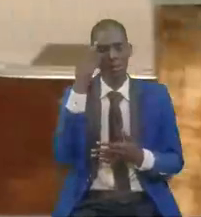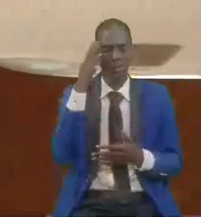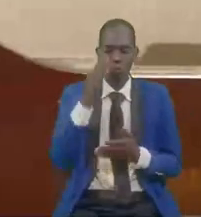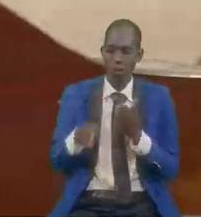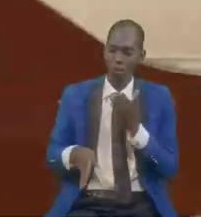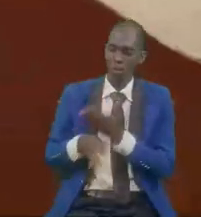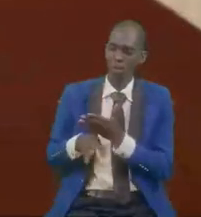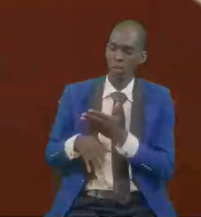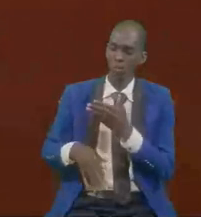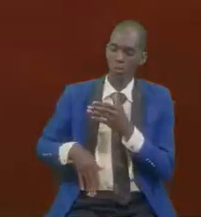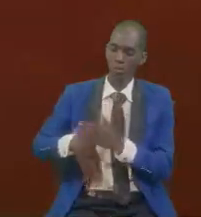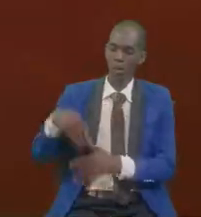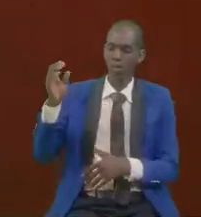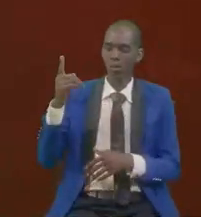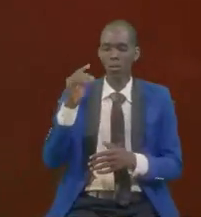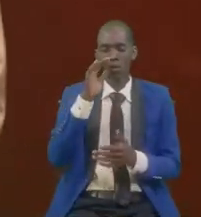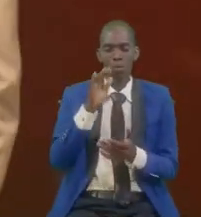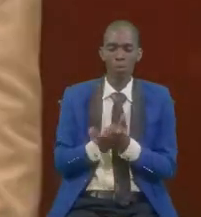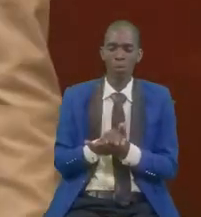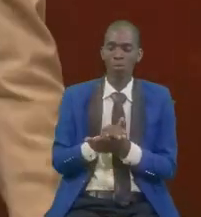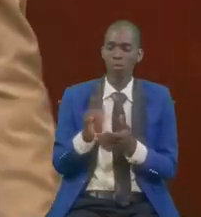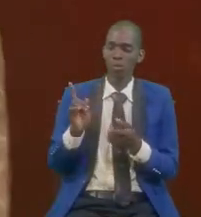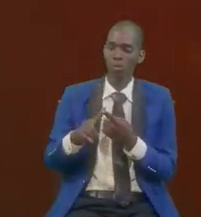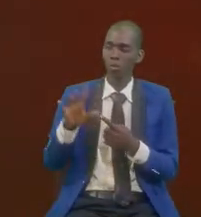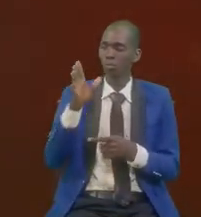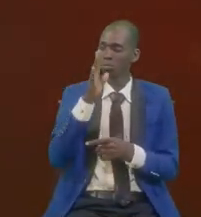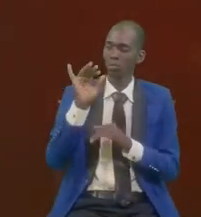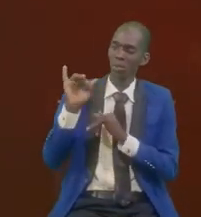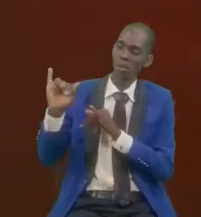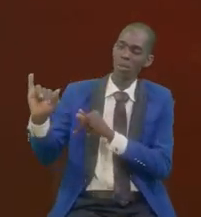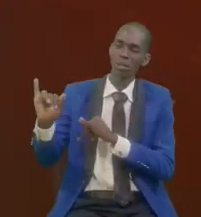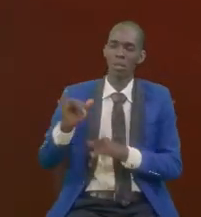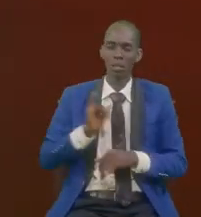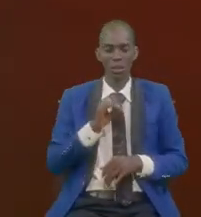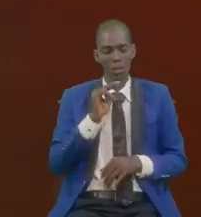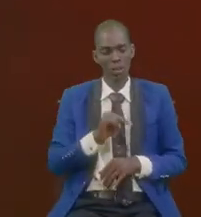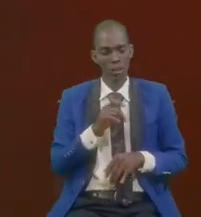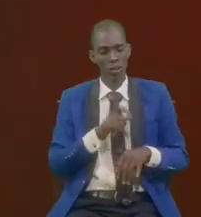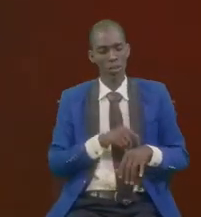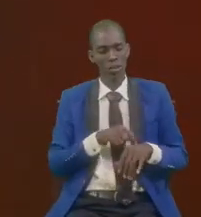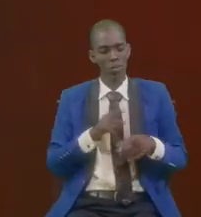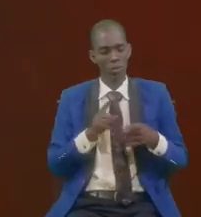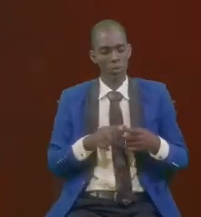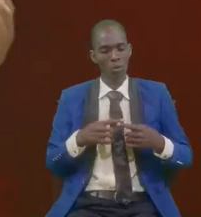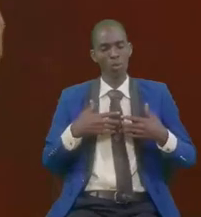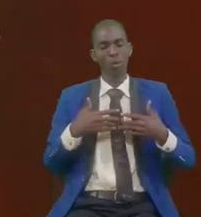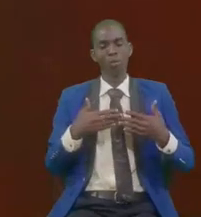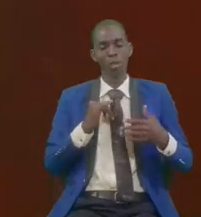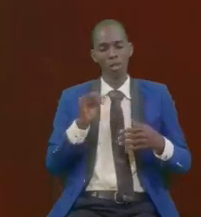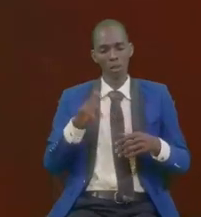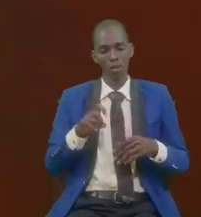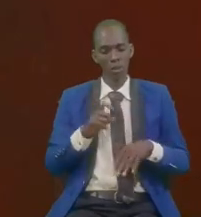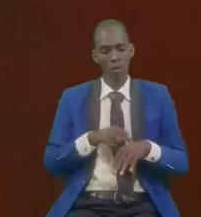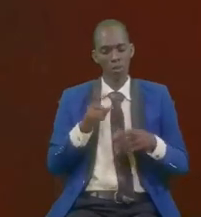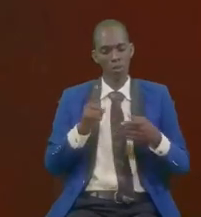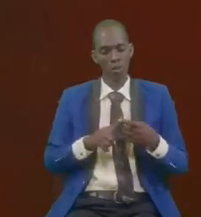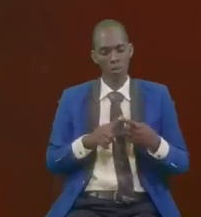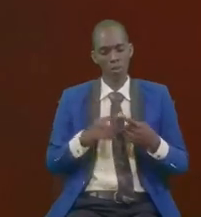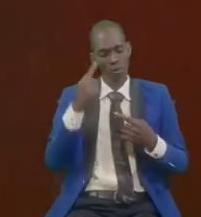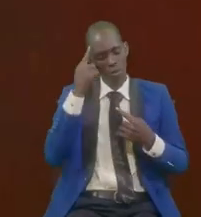ils renvoient leur femme à leur mère de rester là-bas. Que j'ai besoin de temps pour prêcher.